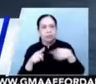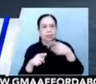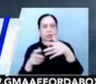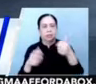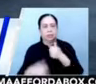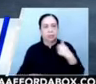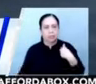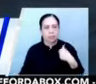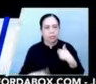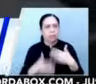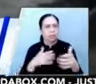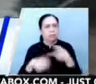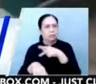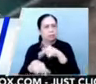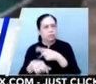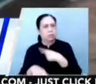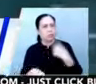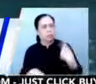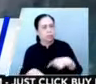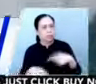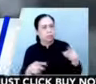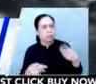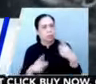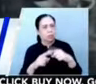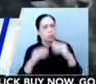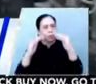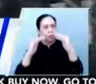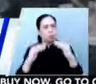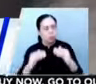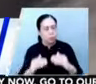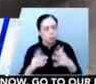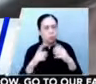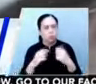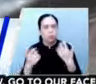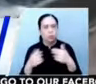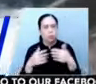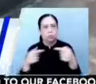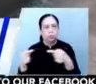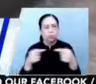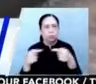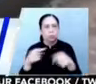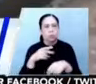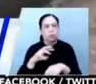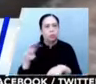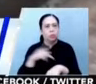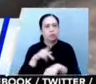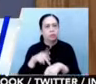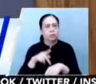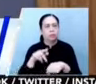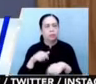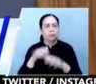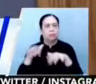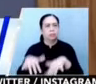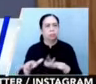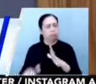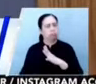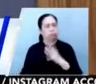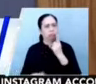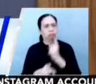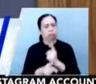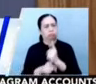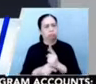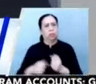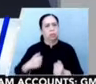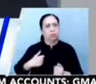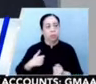na ang Pilipinas at China na pababain ang tensyon sa West Philippine Sea na ikinatawari naman ng Canada. It's fantastic, right, that there is